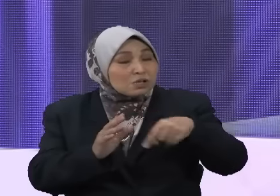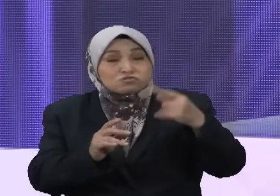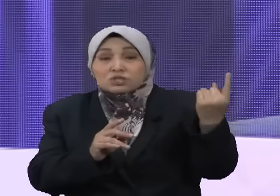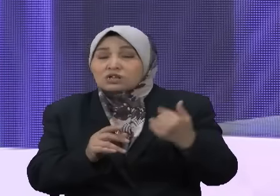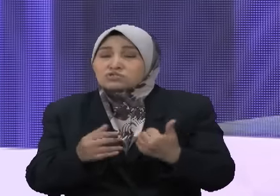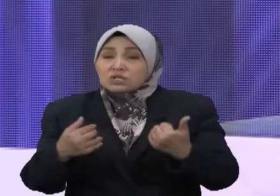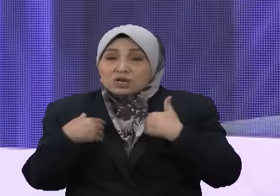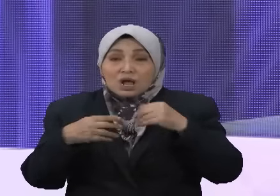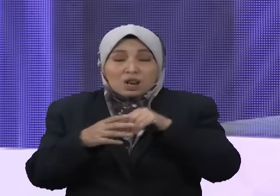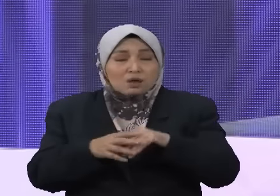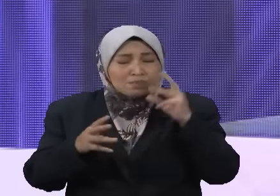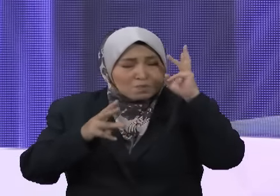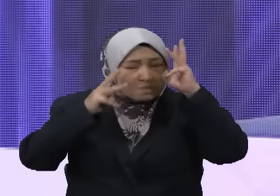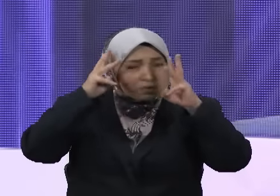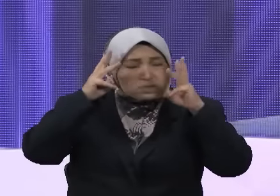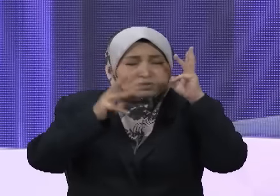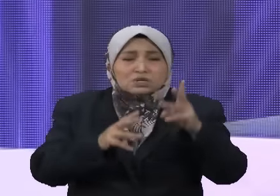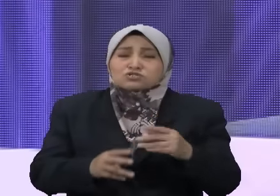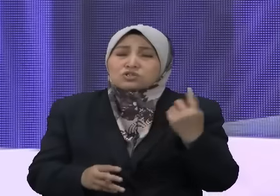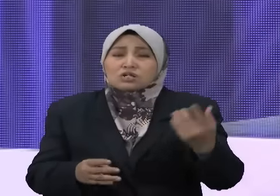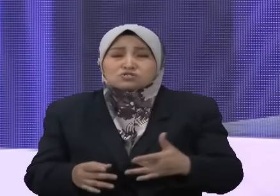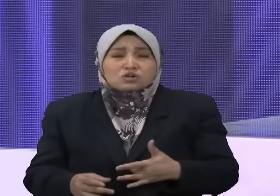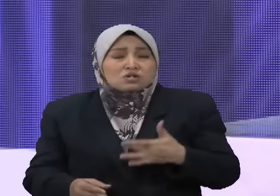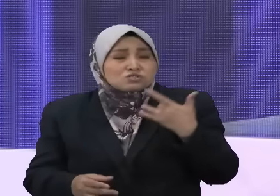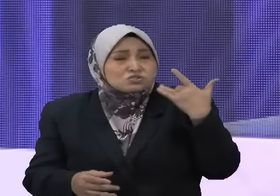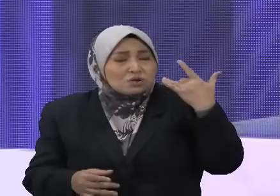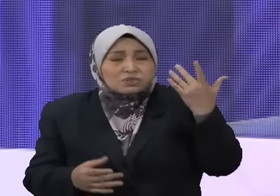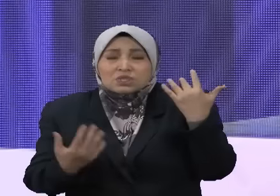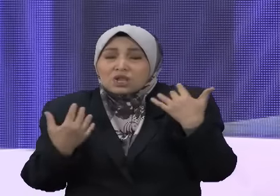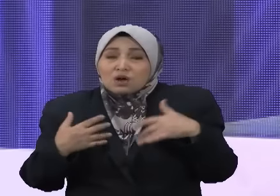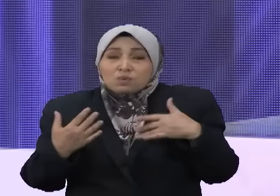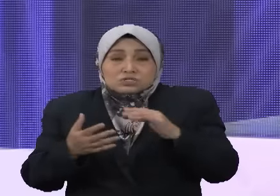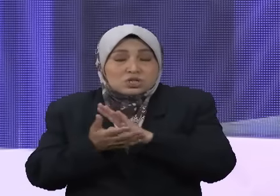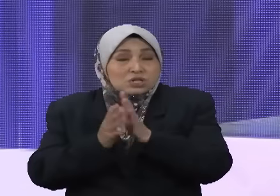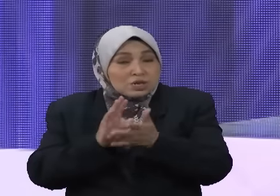berada dalam keadaan bimbang mereka sentiasa beras berada dalam keadaan